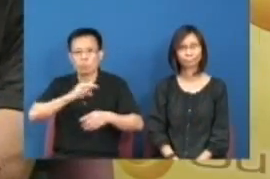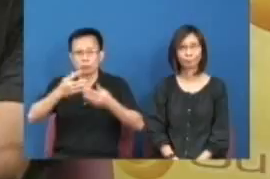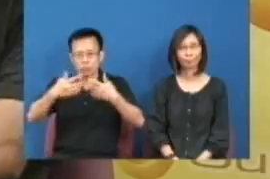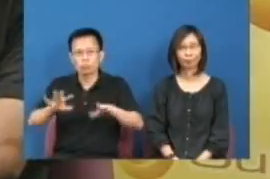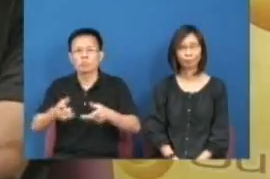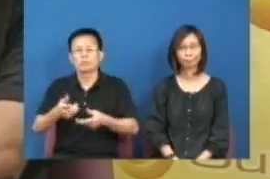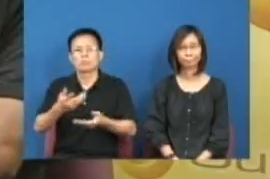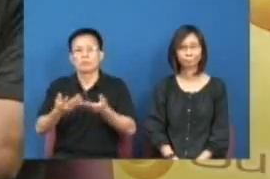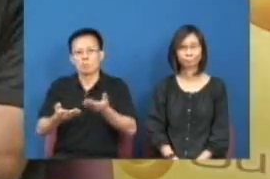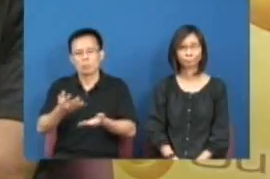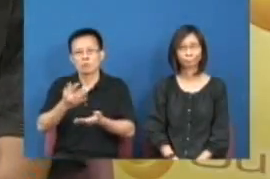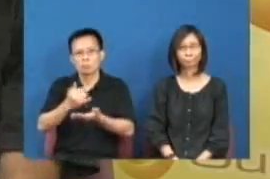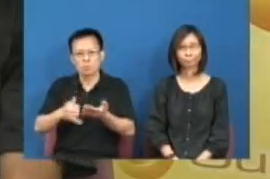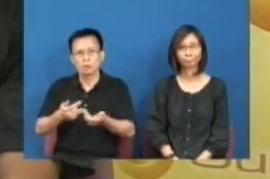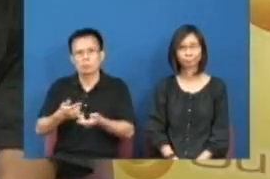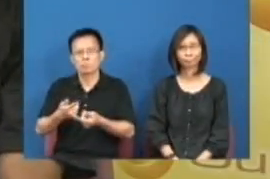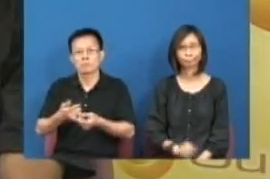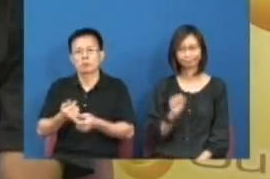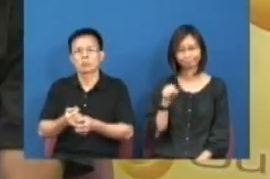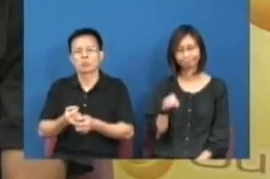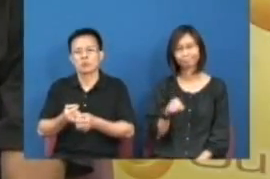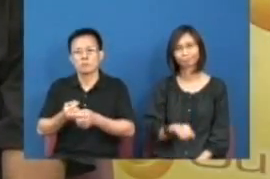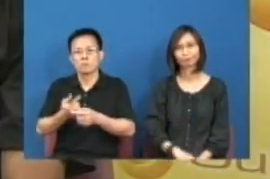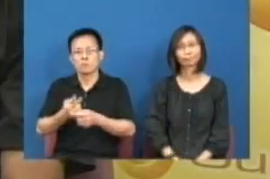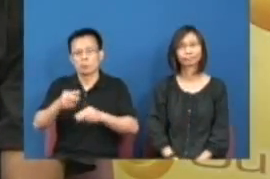個現象，第一個就是中聯辦就很不開心。